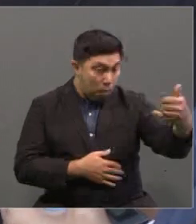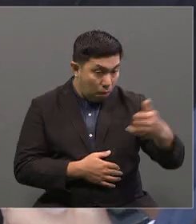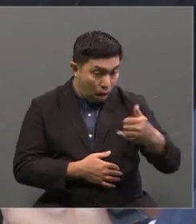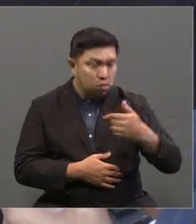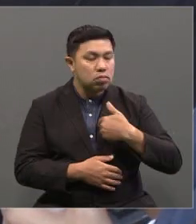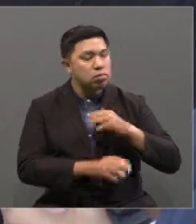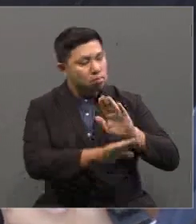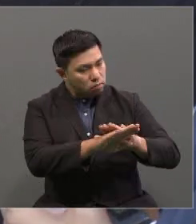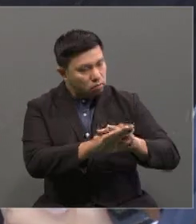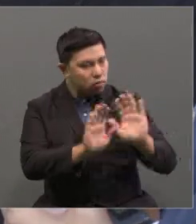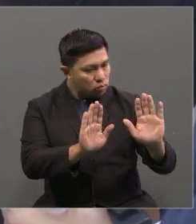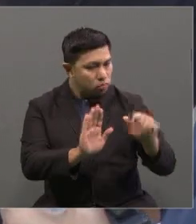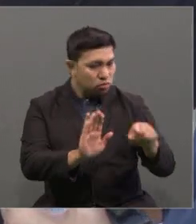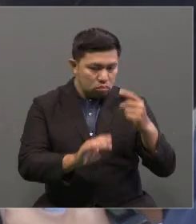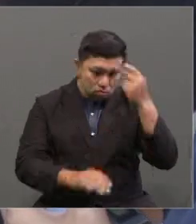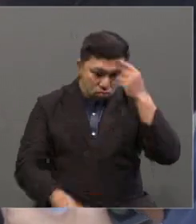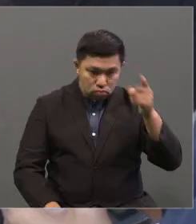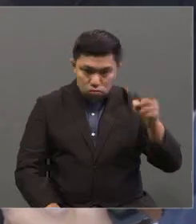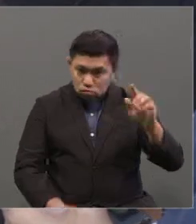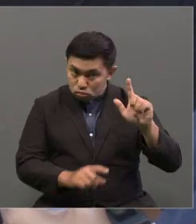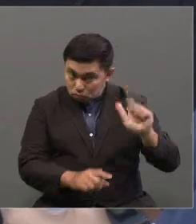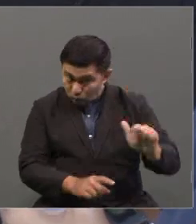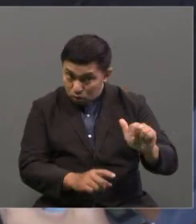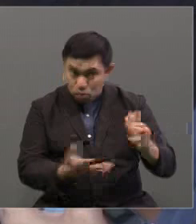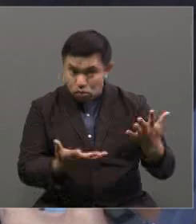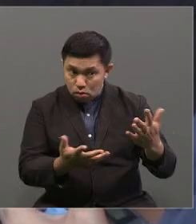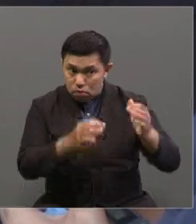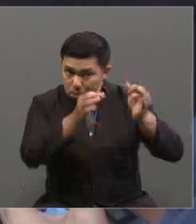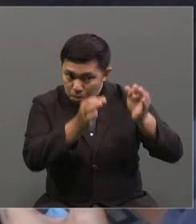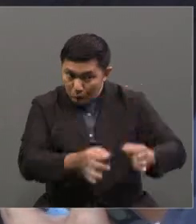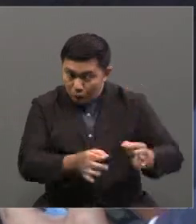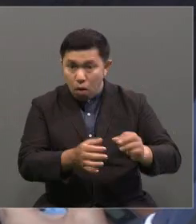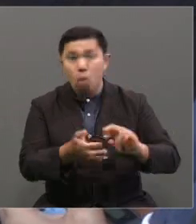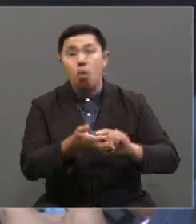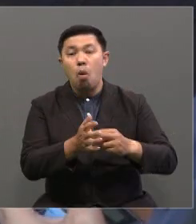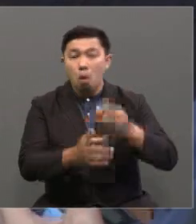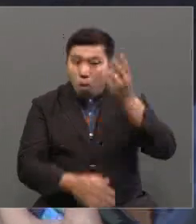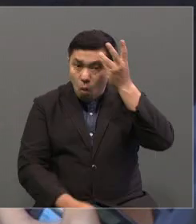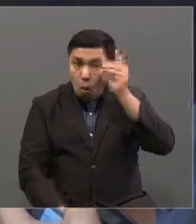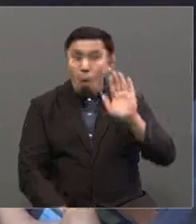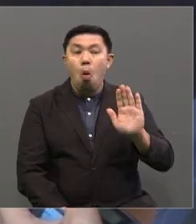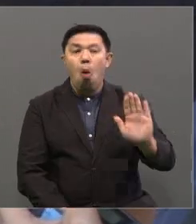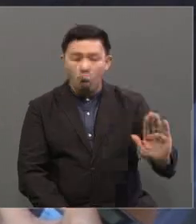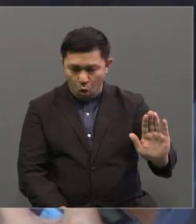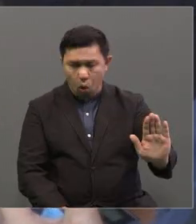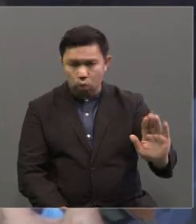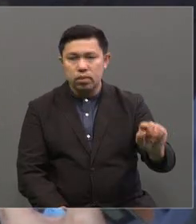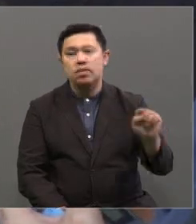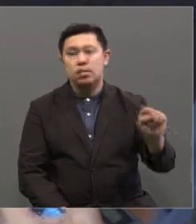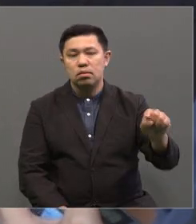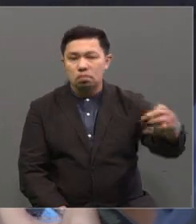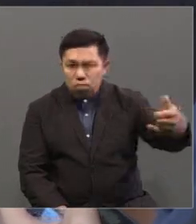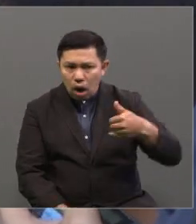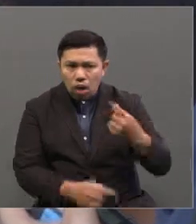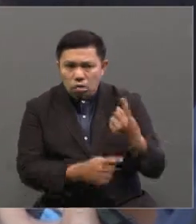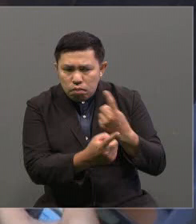ราก็จะแนะนำให้ส่วนการเลือกในการตัดสินใจจะทำอย่างไรเป็นดุลพินิจของตัวของลูกความเองทั้งนั้น